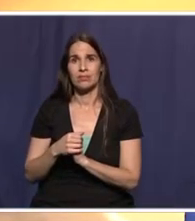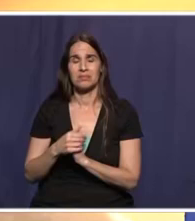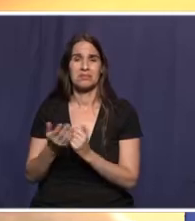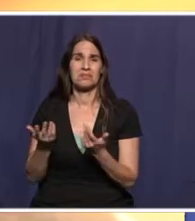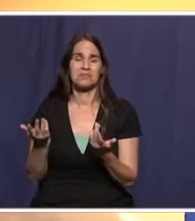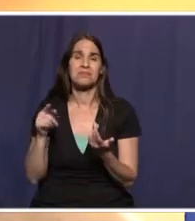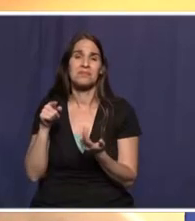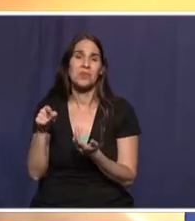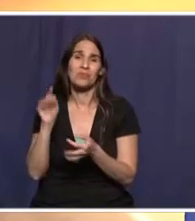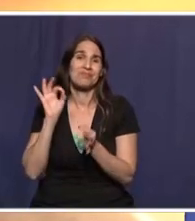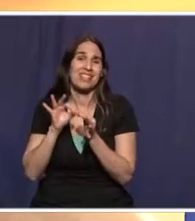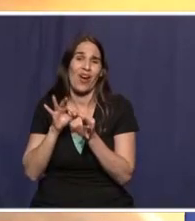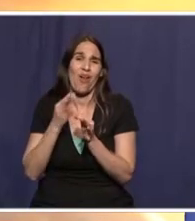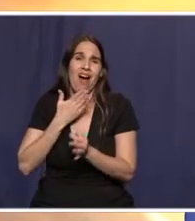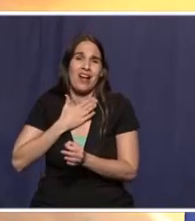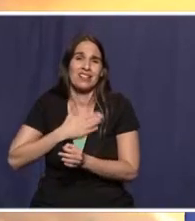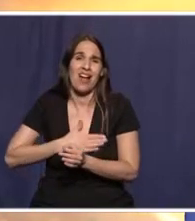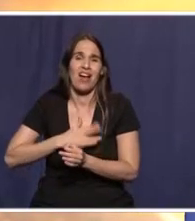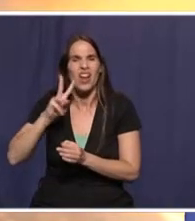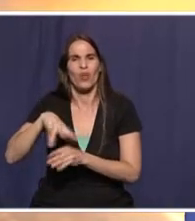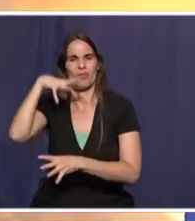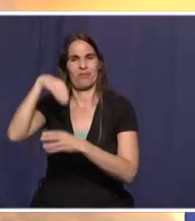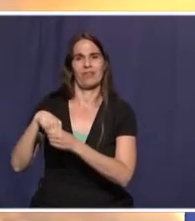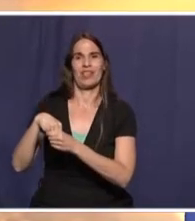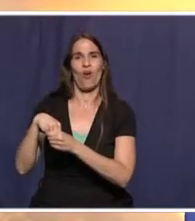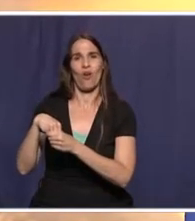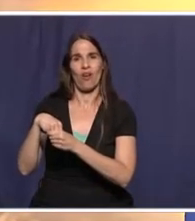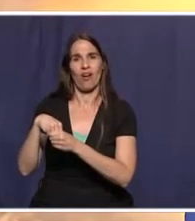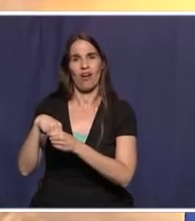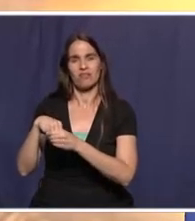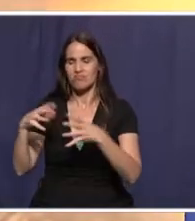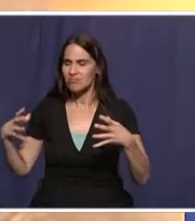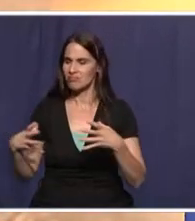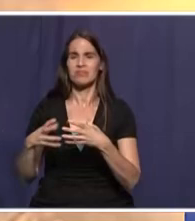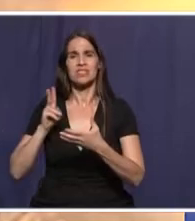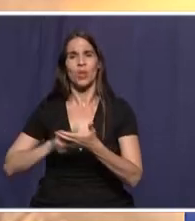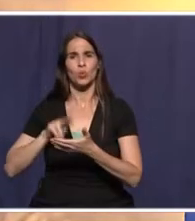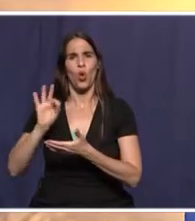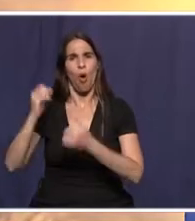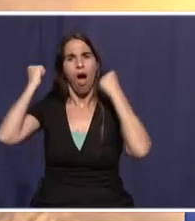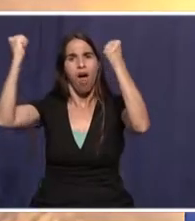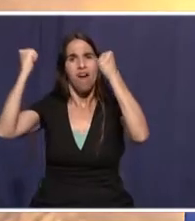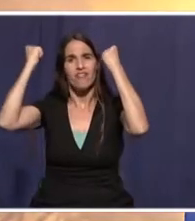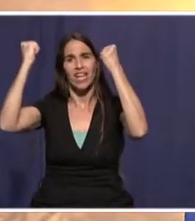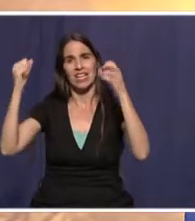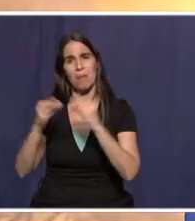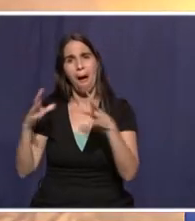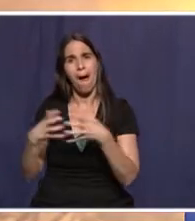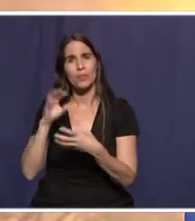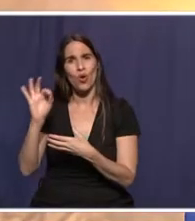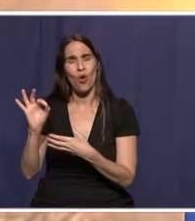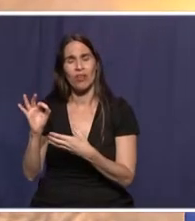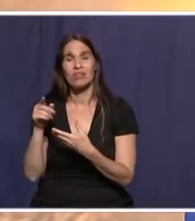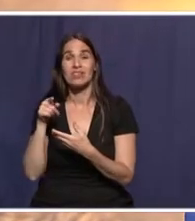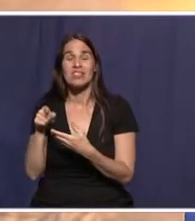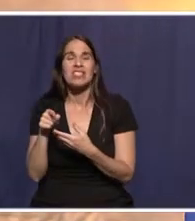ופשוט הוא סך הכל רצה להיות חלק בלתי נפרד, לממש את הזכות שלו ולהפגין עם בני עמו. זה רק